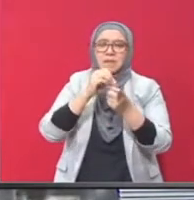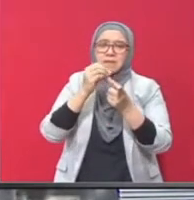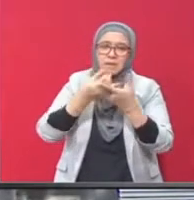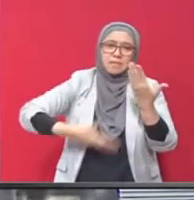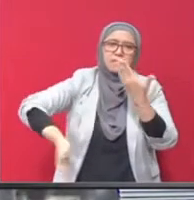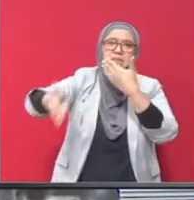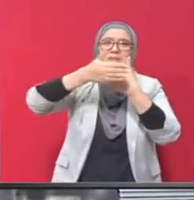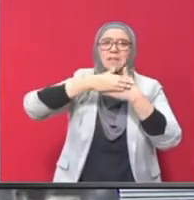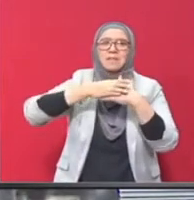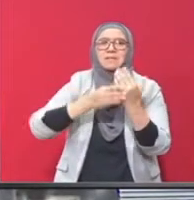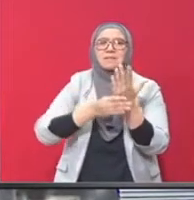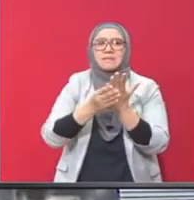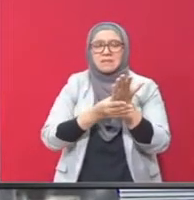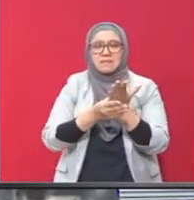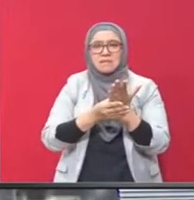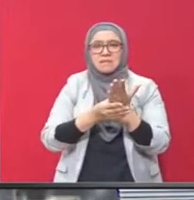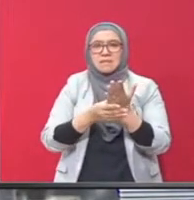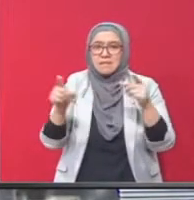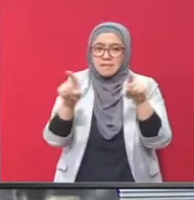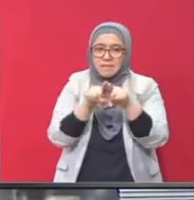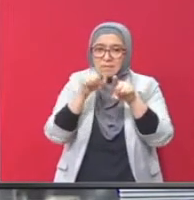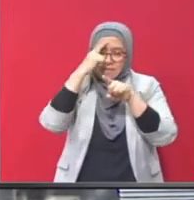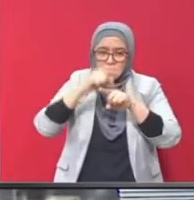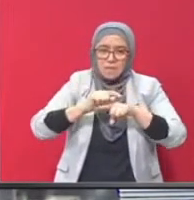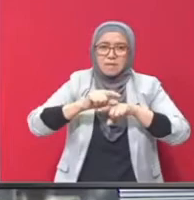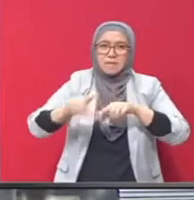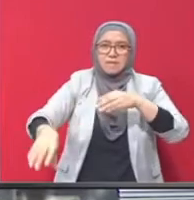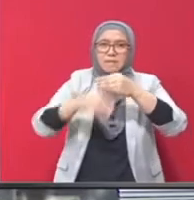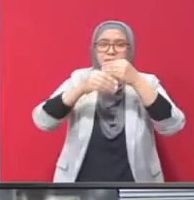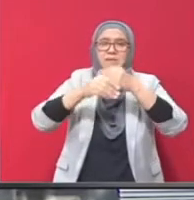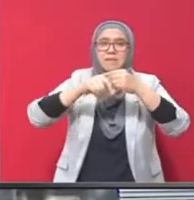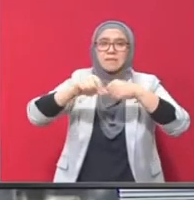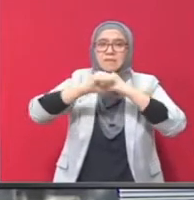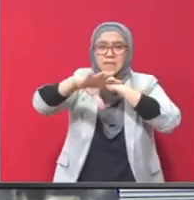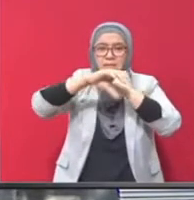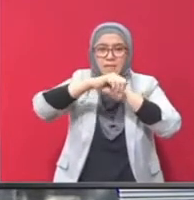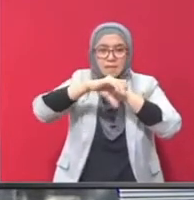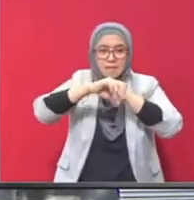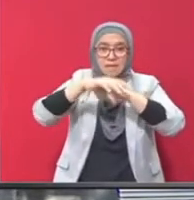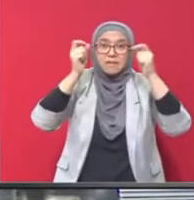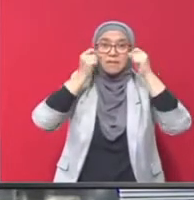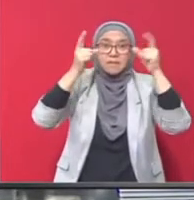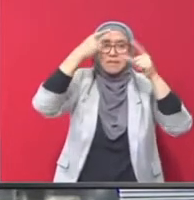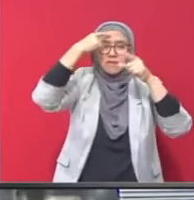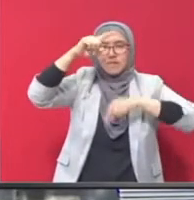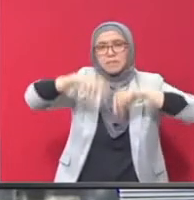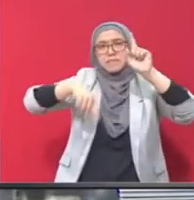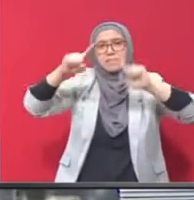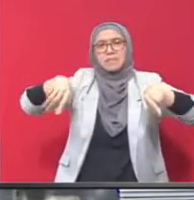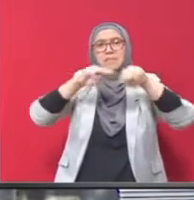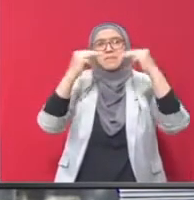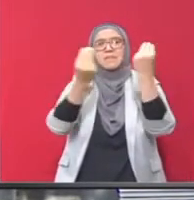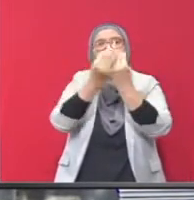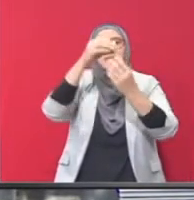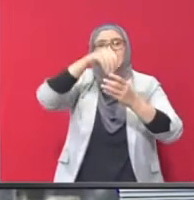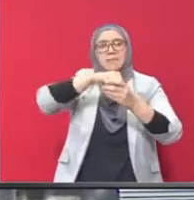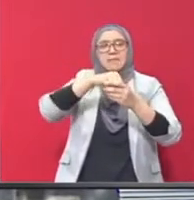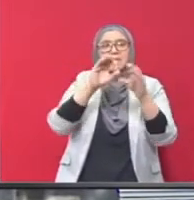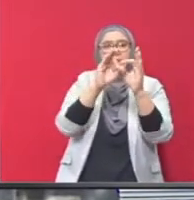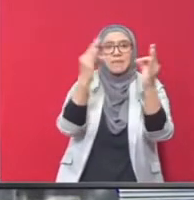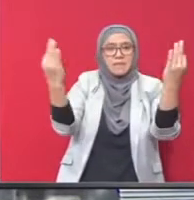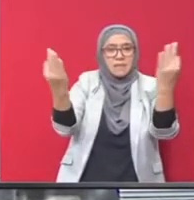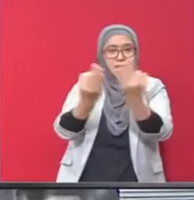seterusnya untuk memperlihatkan pelaksanaan Kevin kesadaran kepada pelbagai lapisan masyarakat dalam itu siku